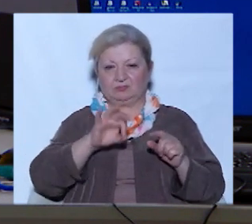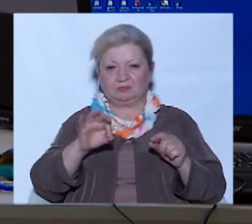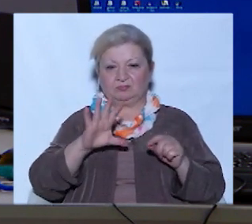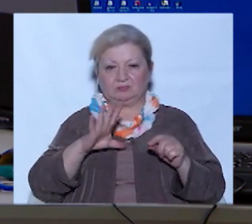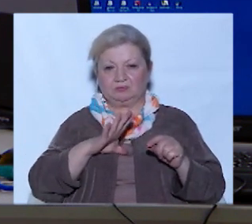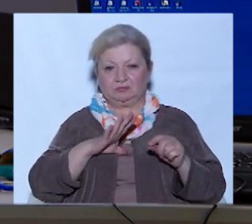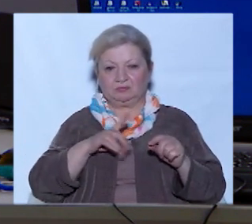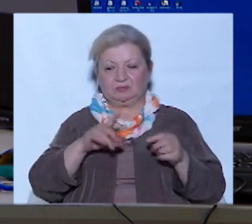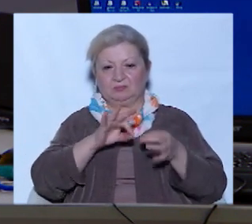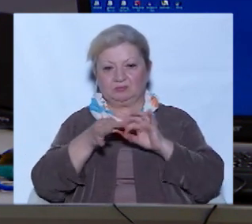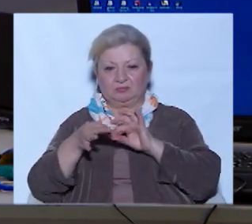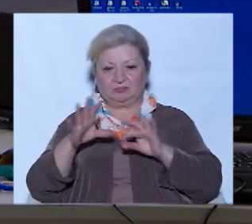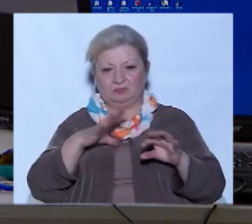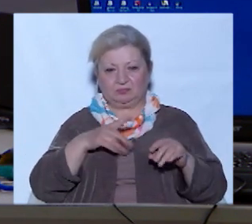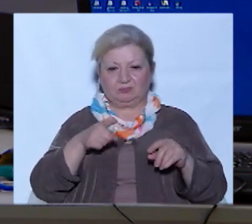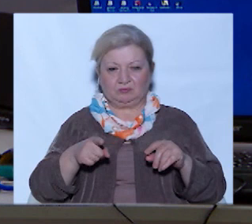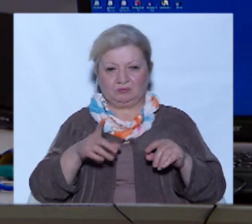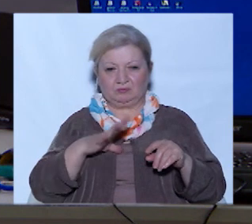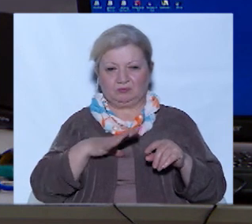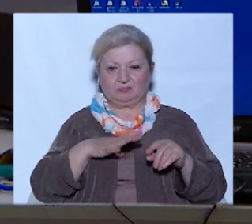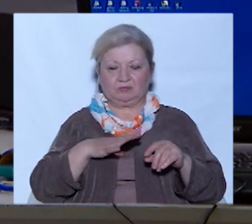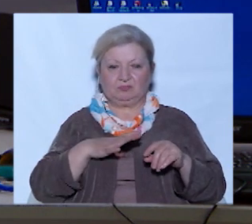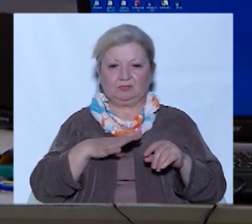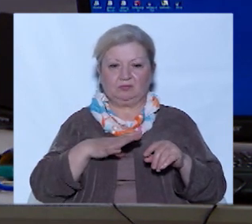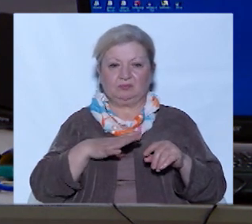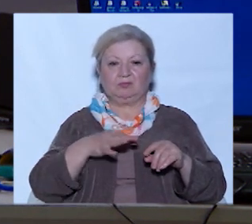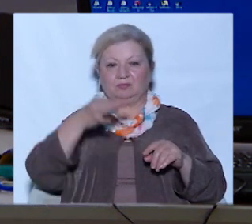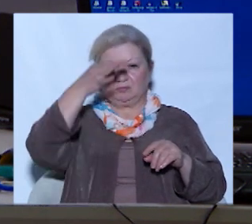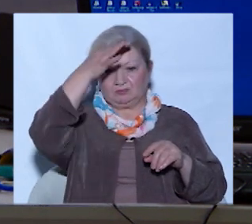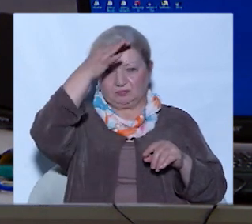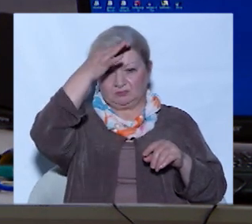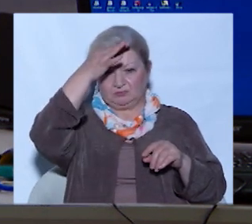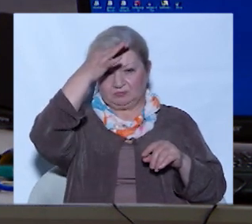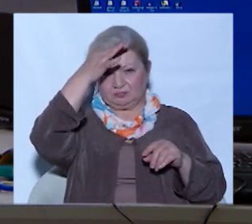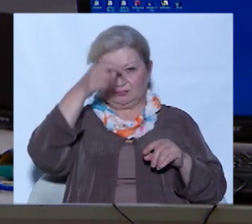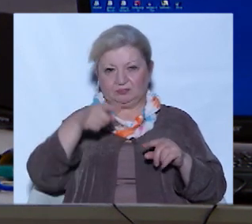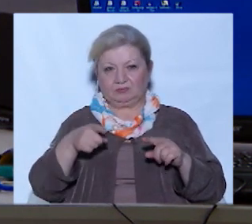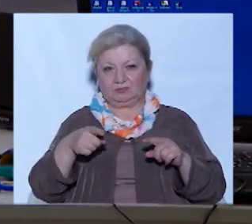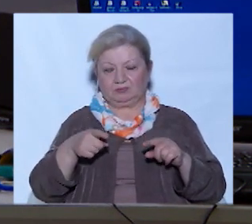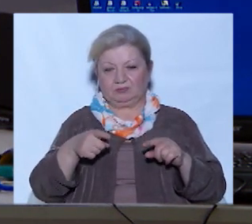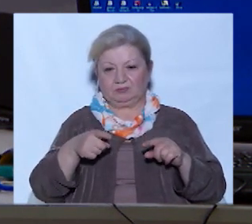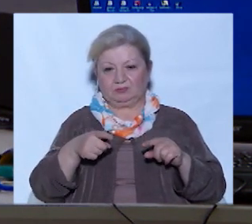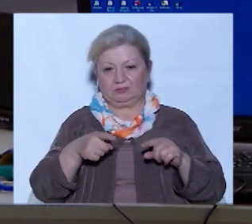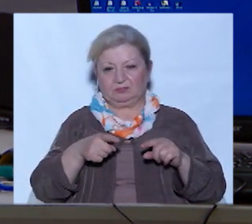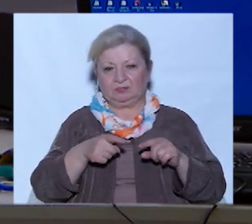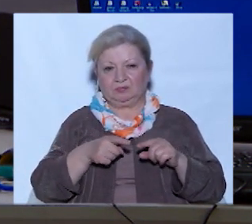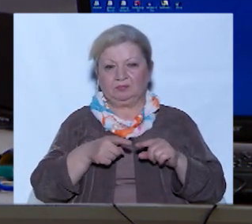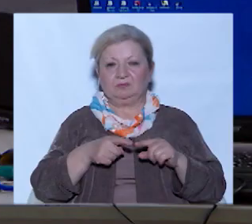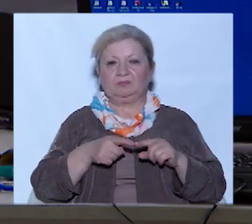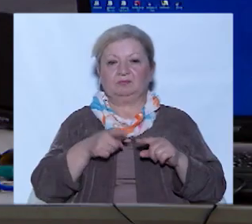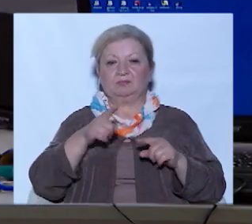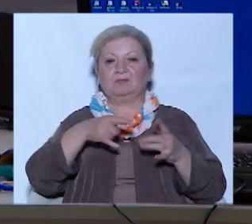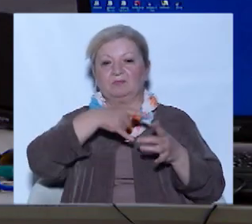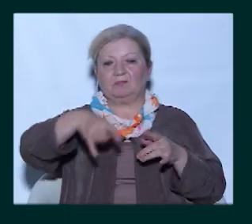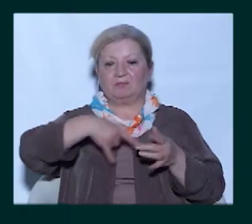გავიხსენოთ, რაზე იყო ეს პროცესი, ეს მოვლენა დამყარებული. შეგახსენებთ, რომ